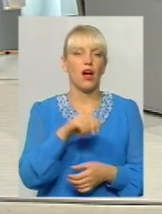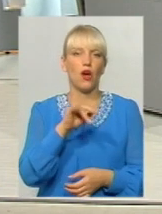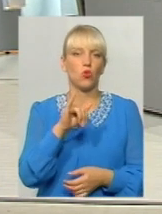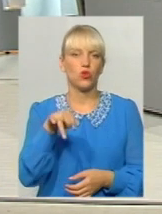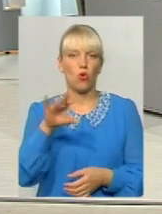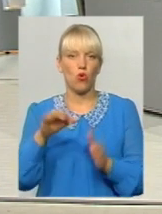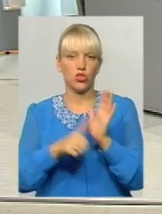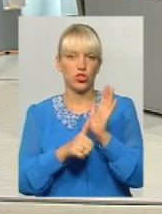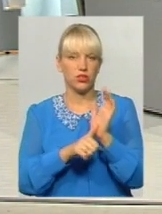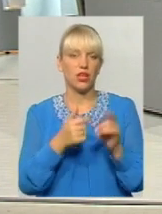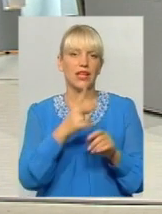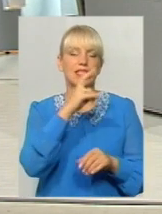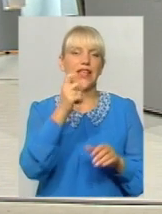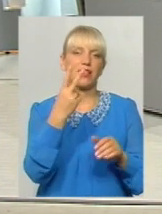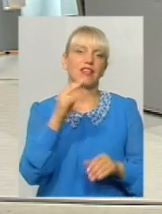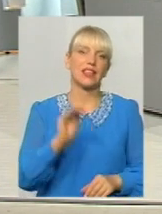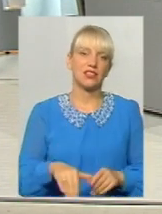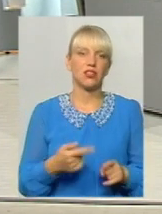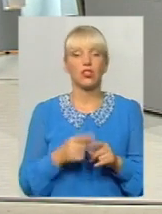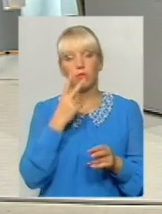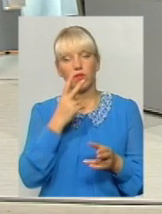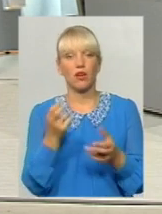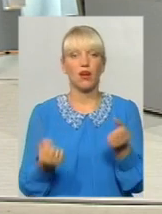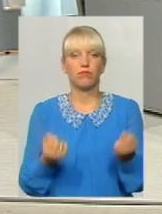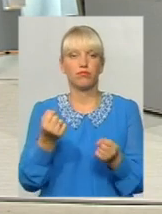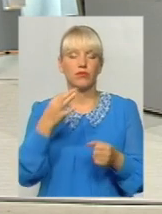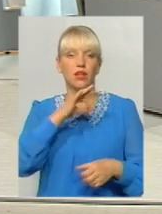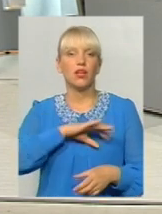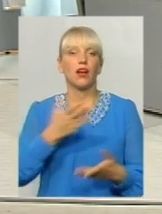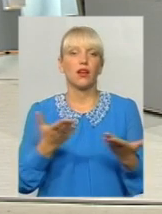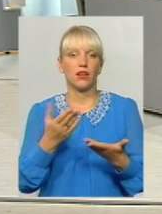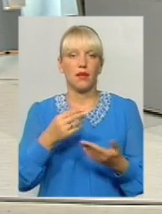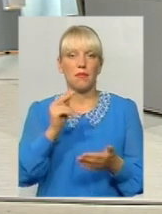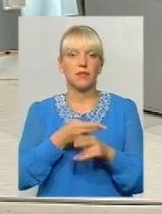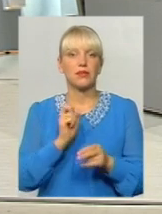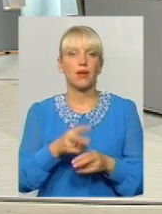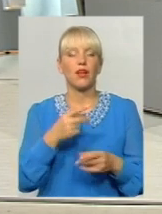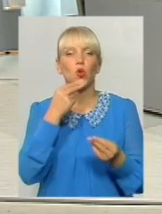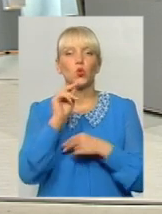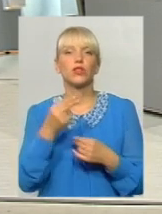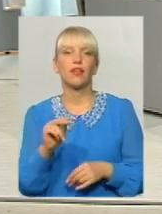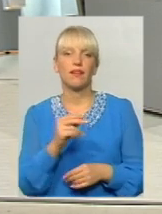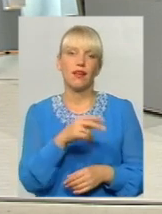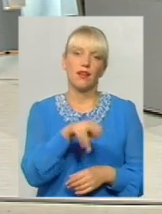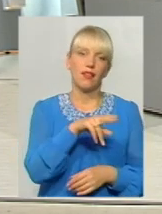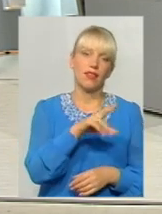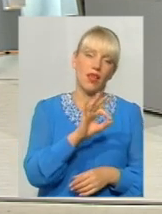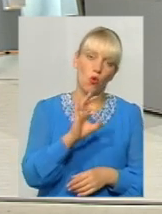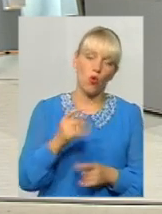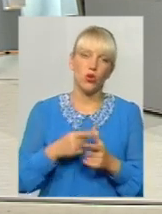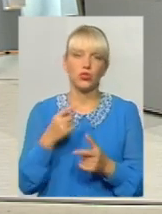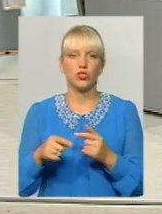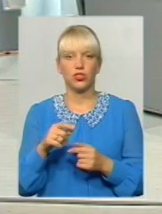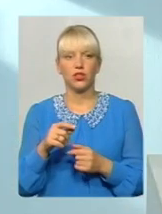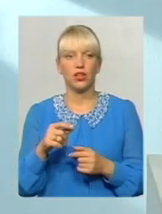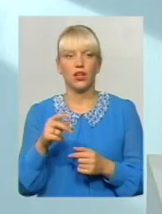євро. Угу. Безпека. Audi має 6-8 подушок безпеки. Да. Як ви думаєте, ваша сім'я, діти